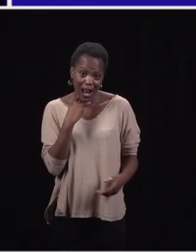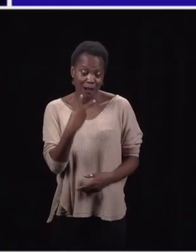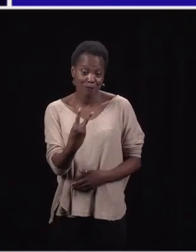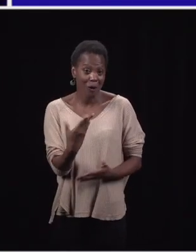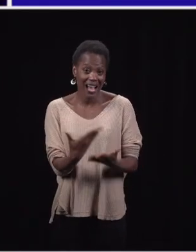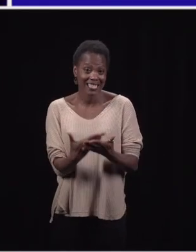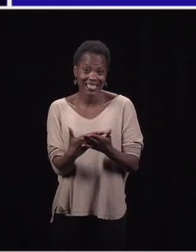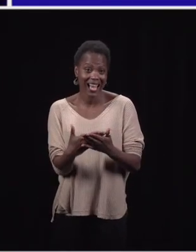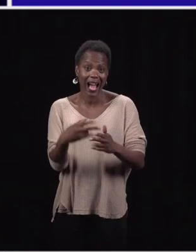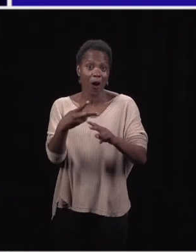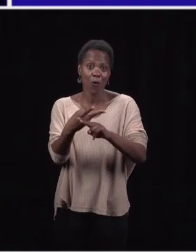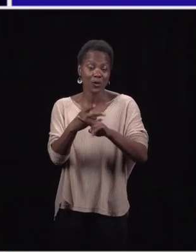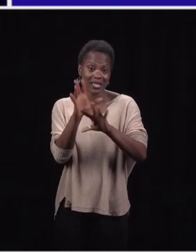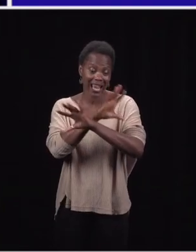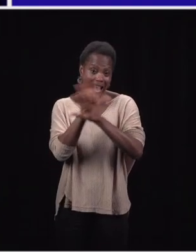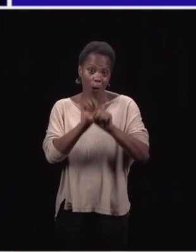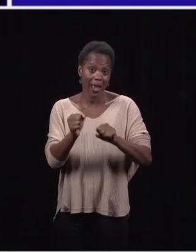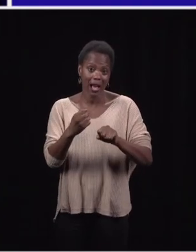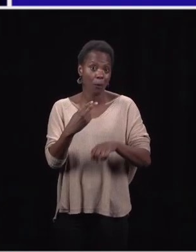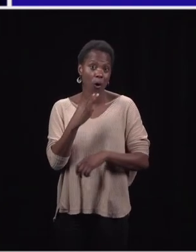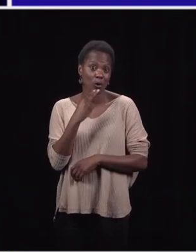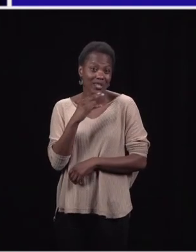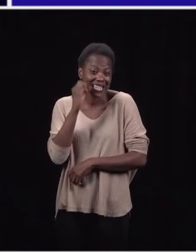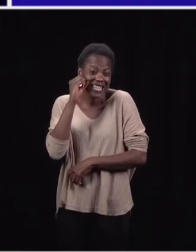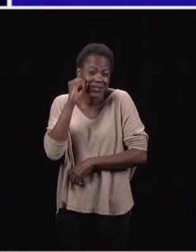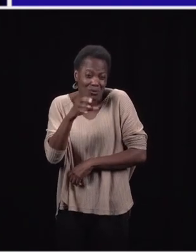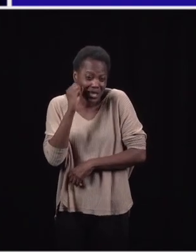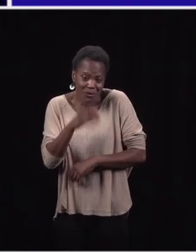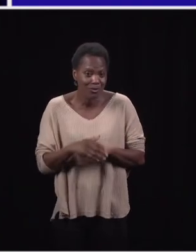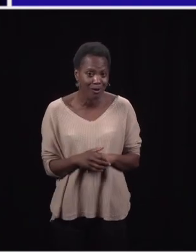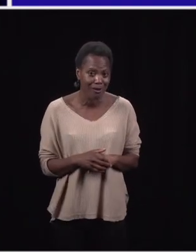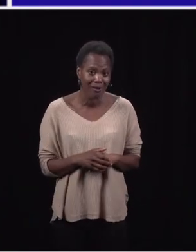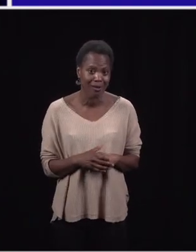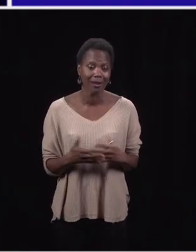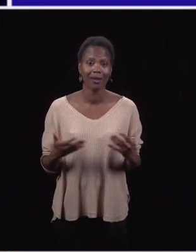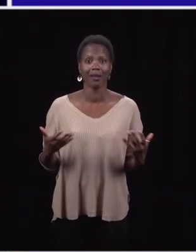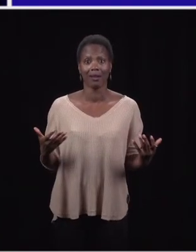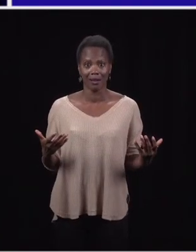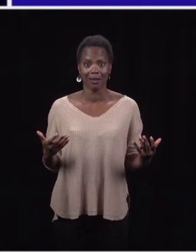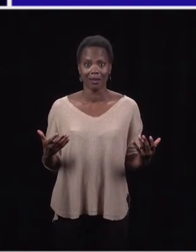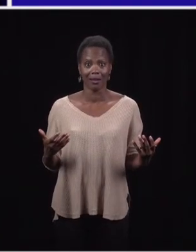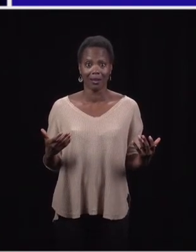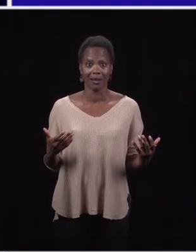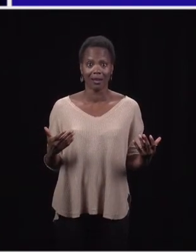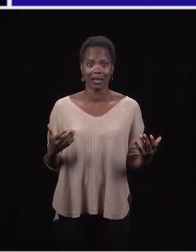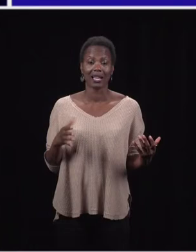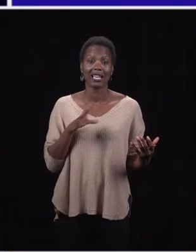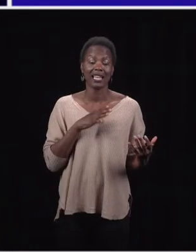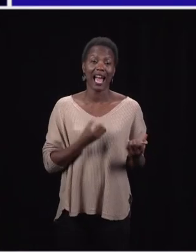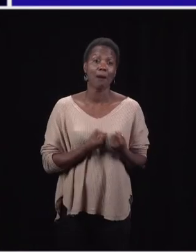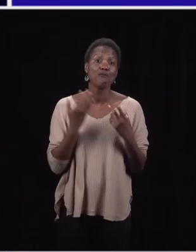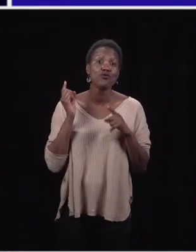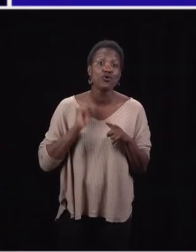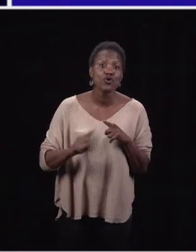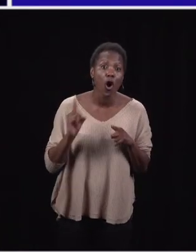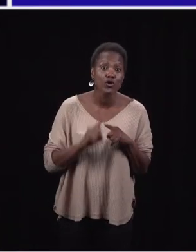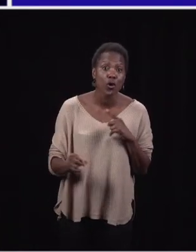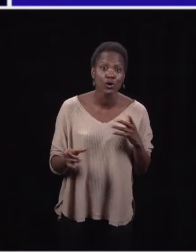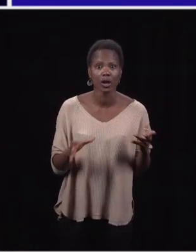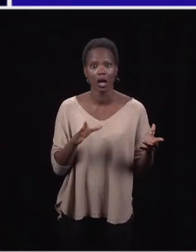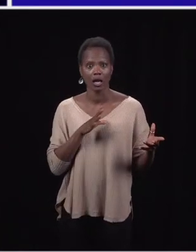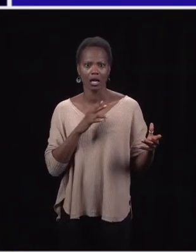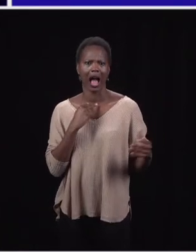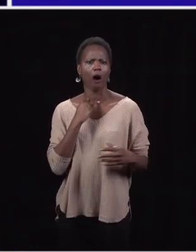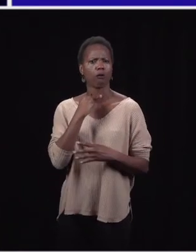qu'on utilise tous les jours que quasiment beaucoup de personnes utilisent ça a plusieurs aspects il y a un aspect très